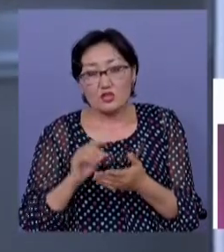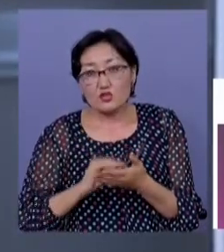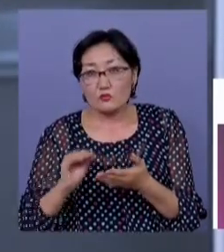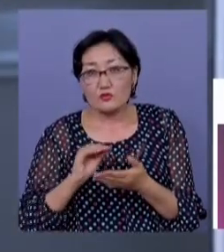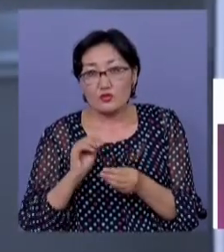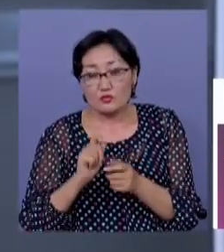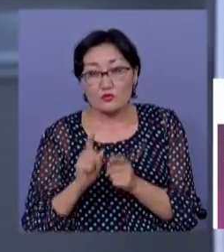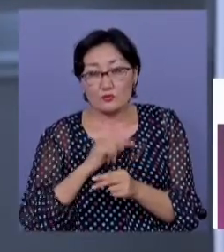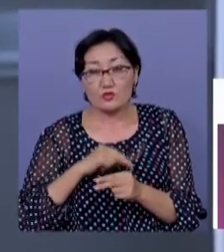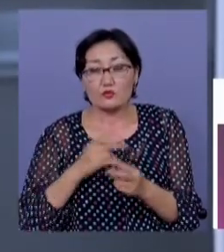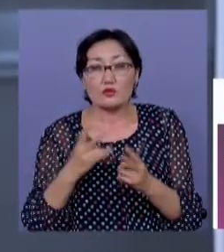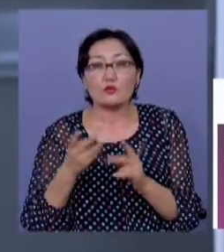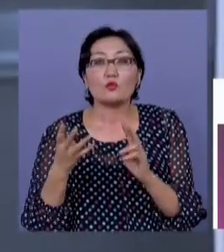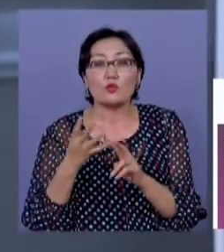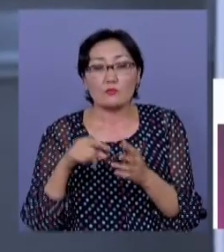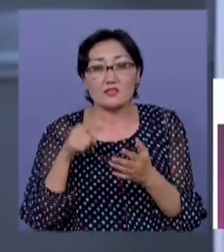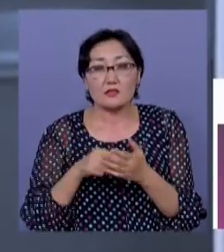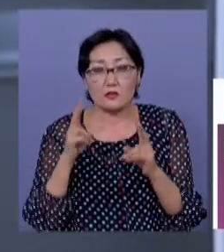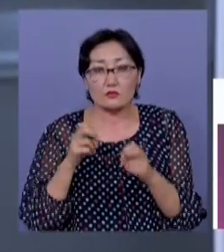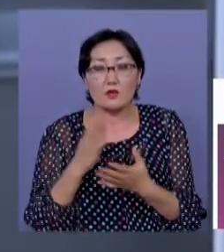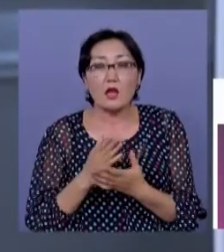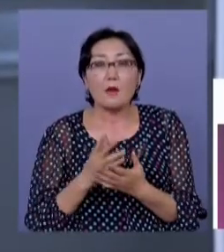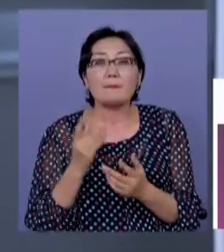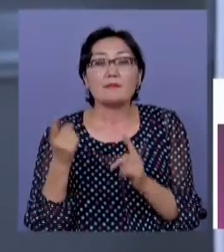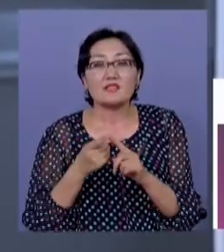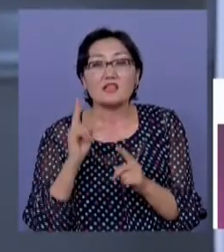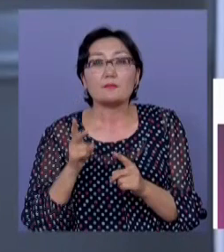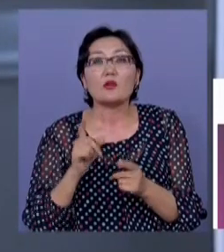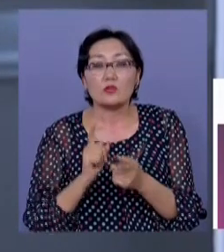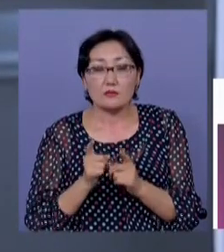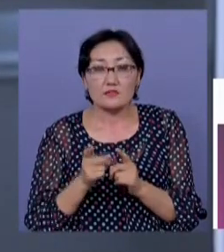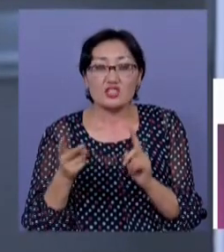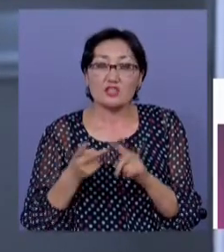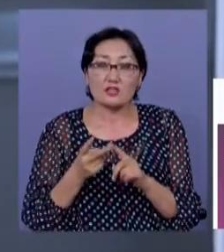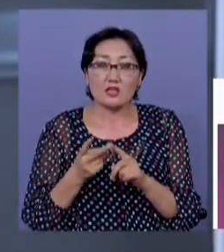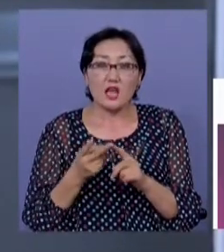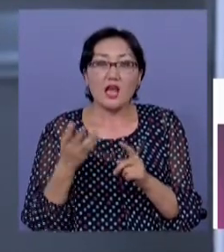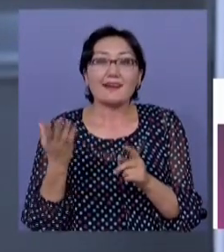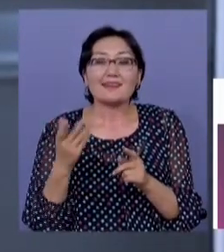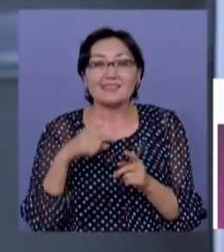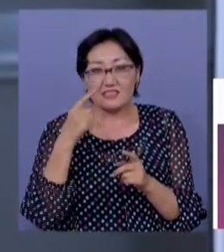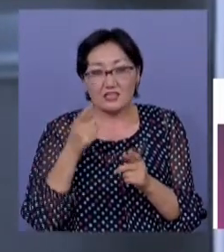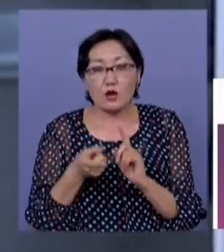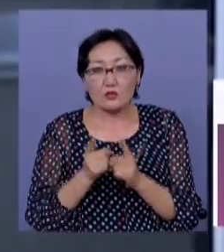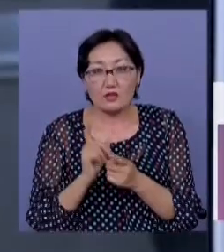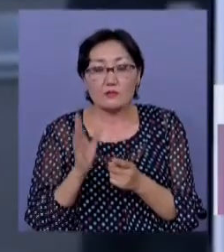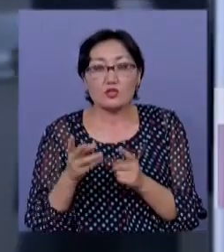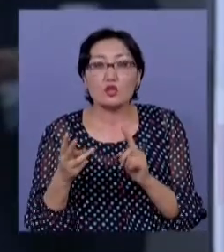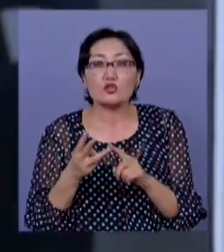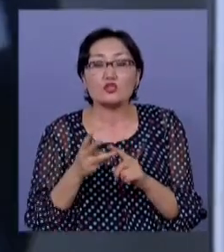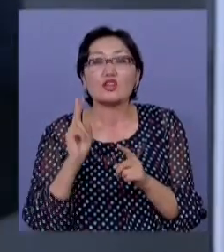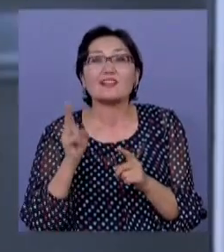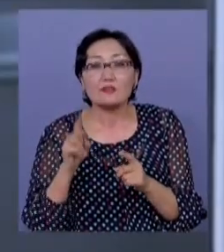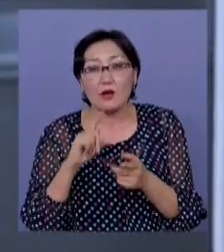мәселе қарау керек. Бірінші, біз кімді аударамыз? Екінші, қай тілге аударамыз? Үшінші, кім